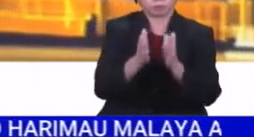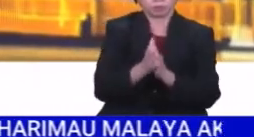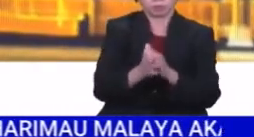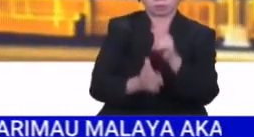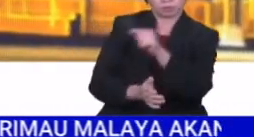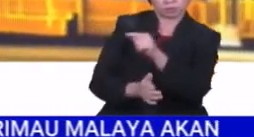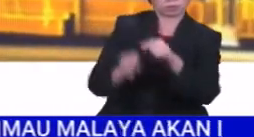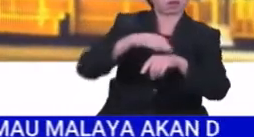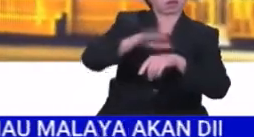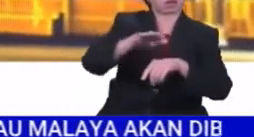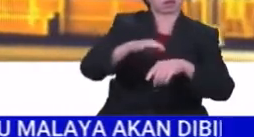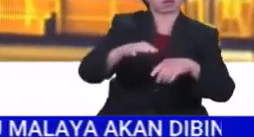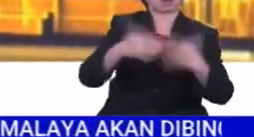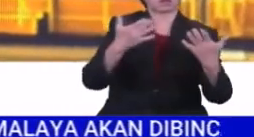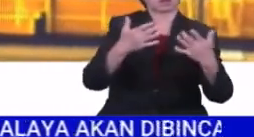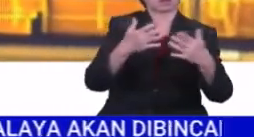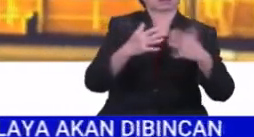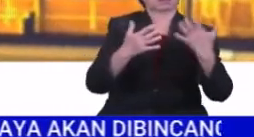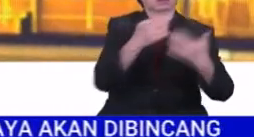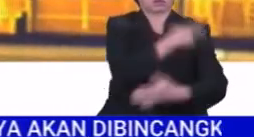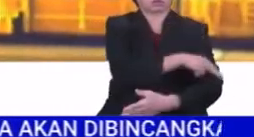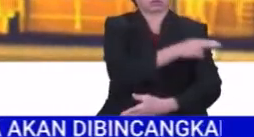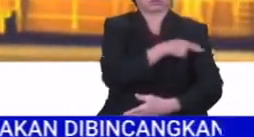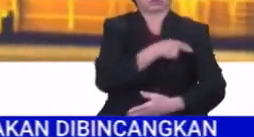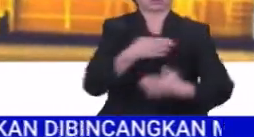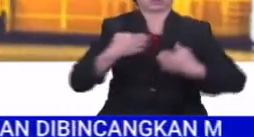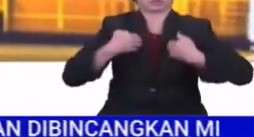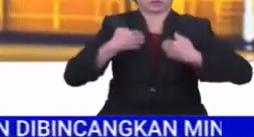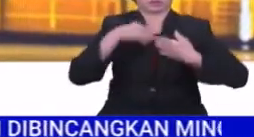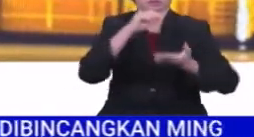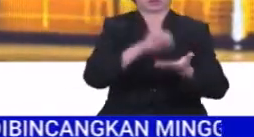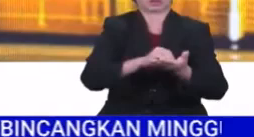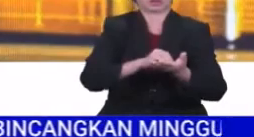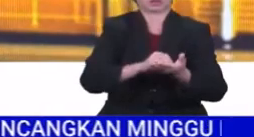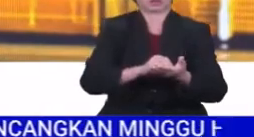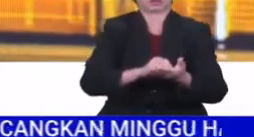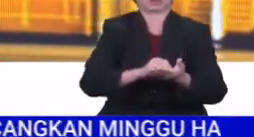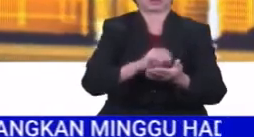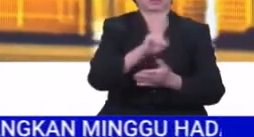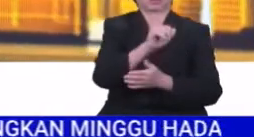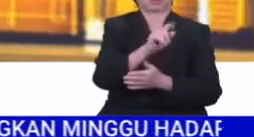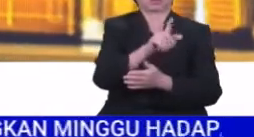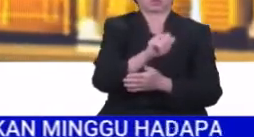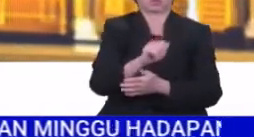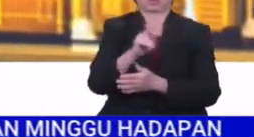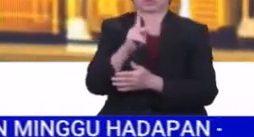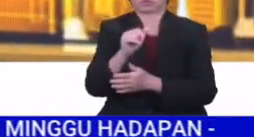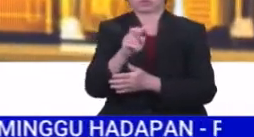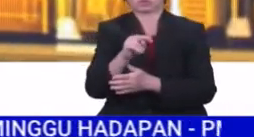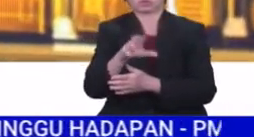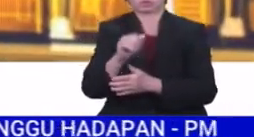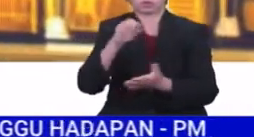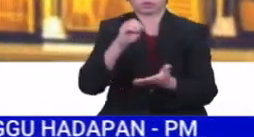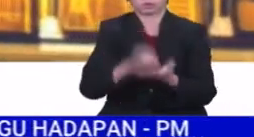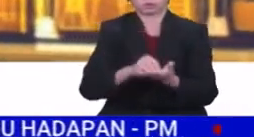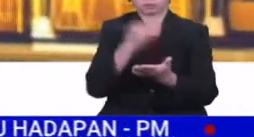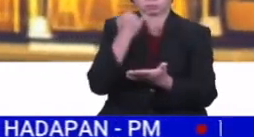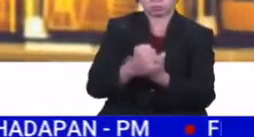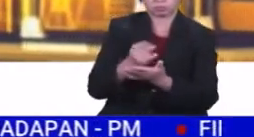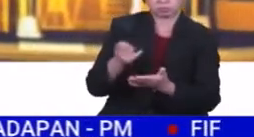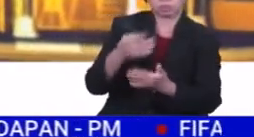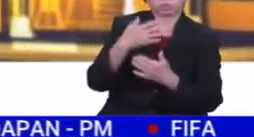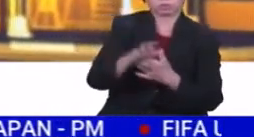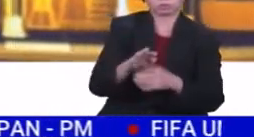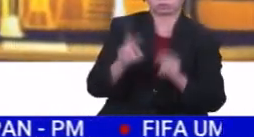supaya tertutup diantar ke hospital bahagia Tanjung rambutan diunduh cinta Ipo mengikut seksyen 342 kanun tatacara jenazah